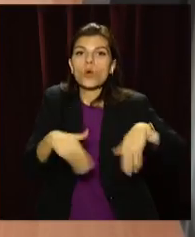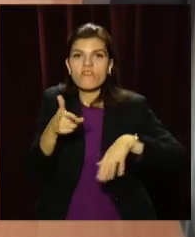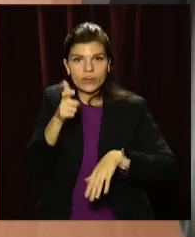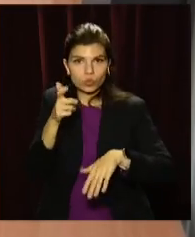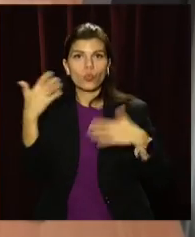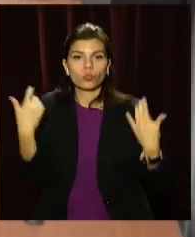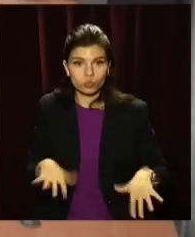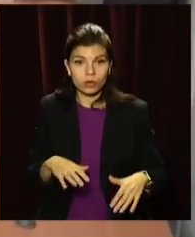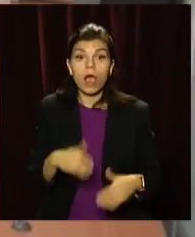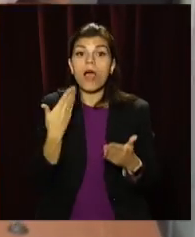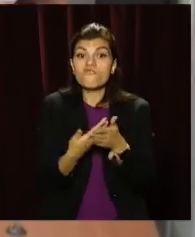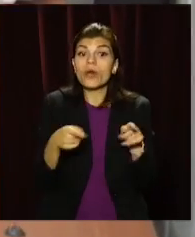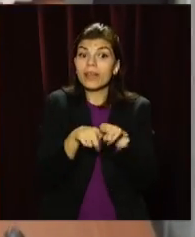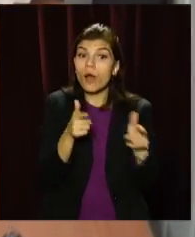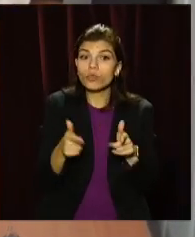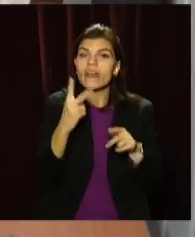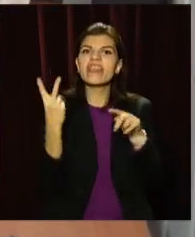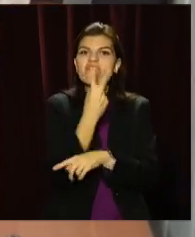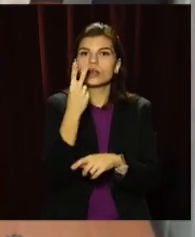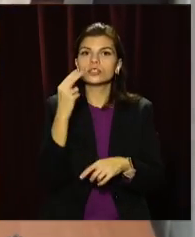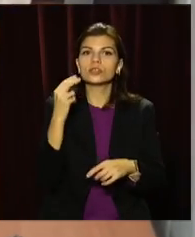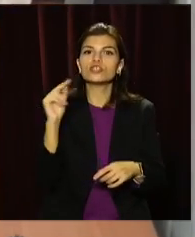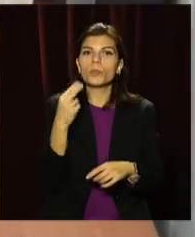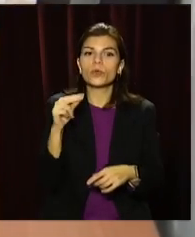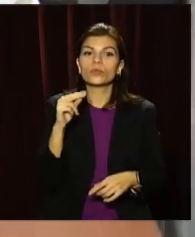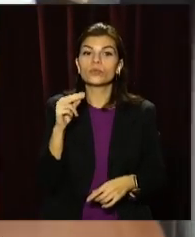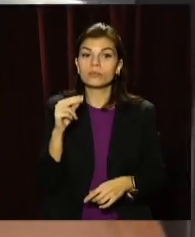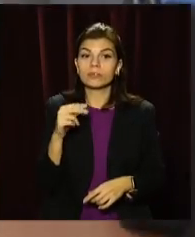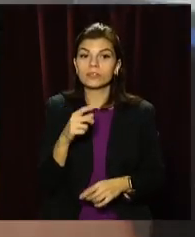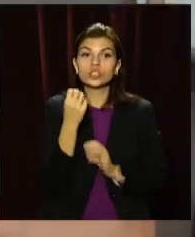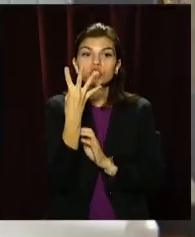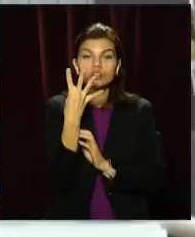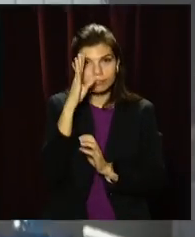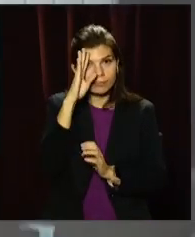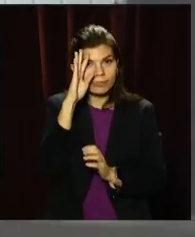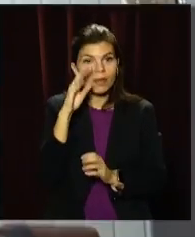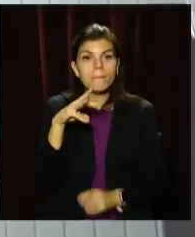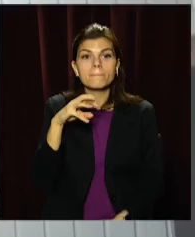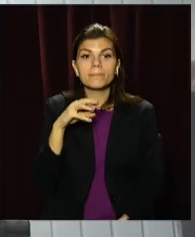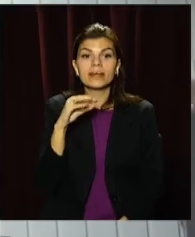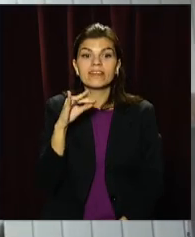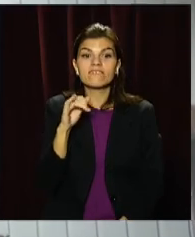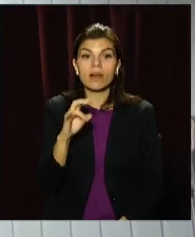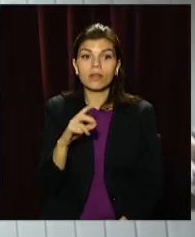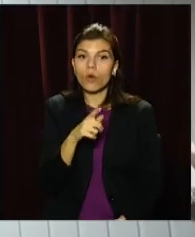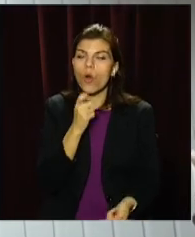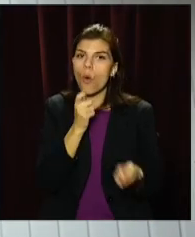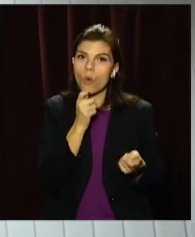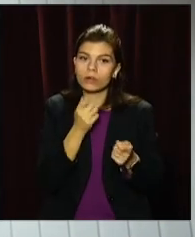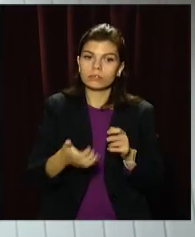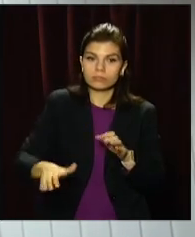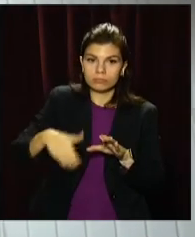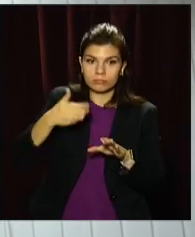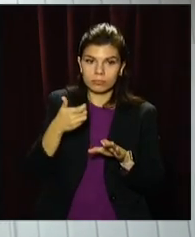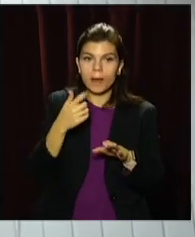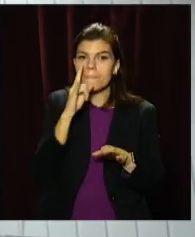после. А ось так готується до тренування дворазовий чемпіон національної першості 14-річний Іван Мартино. Він обережно дістає зі